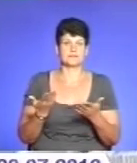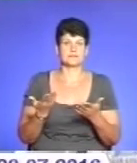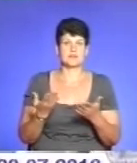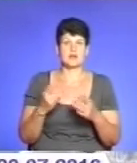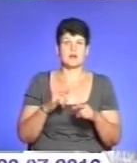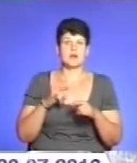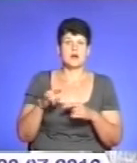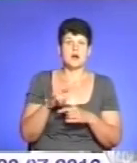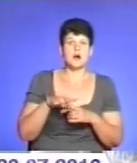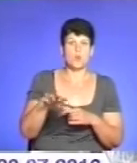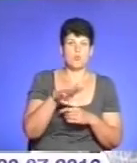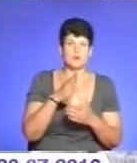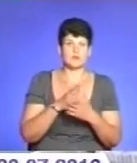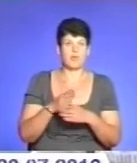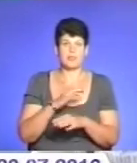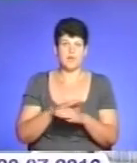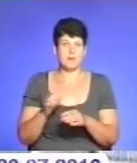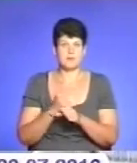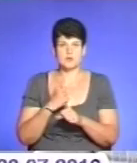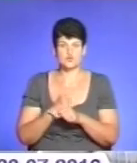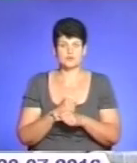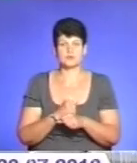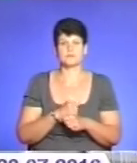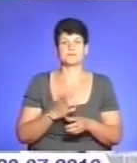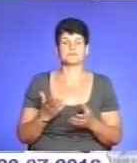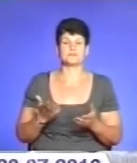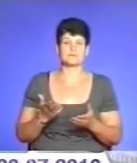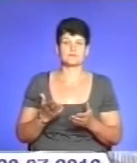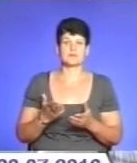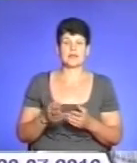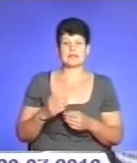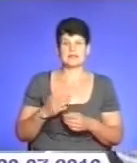аеропорт і то не працює. Так що я згідний.